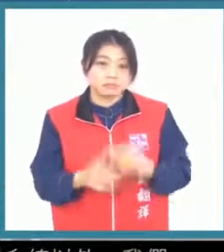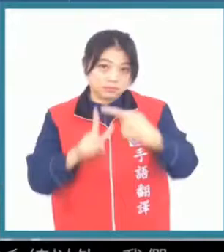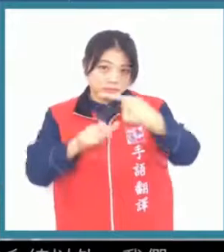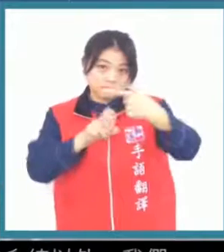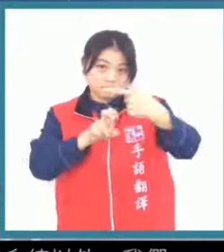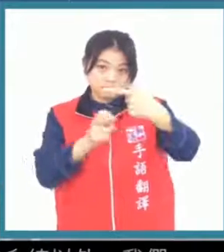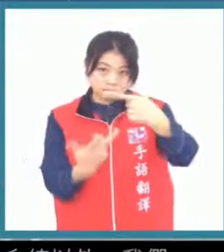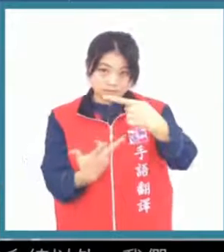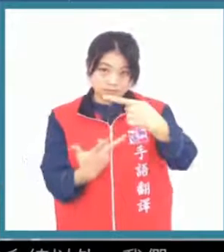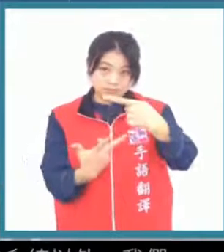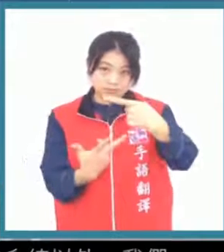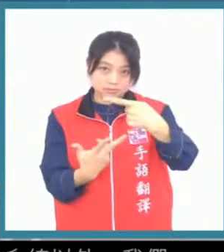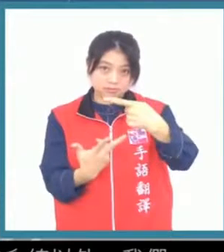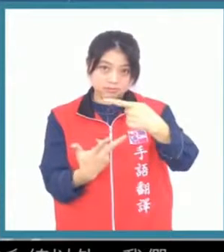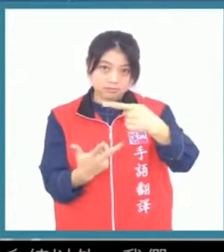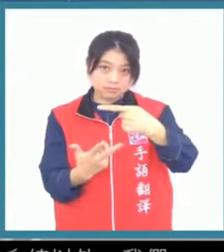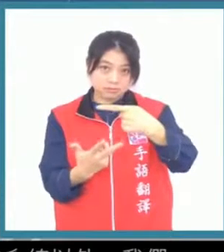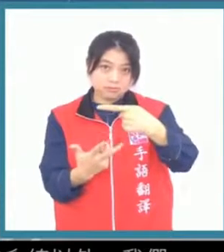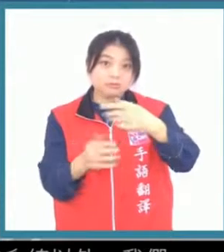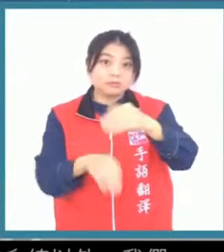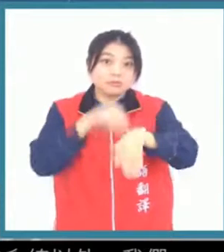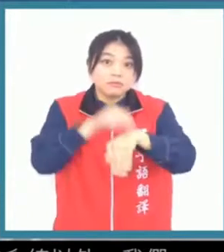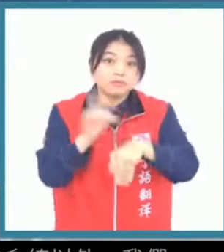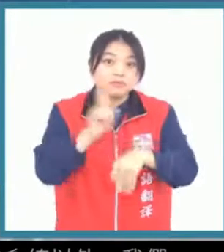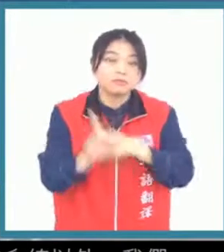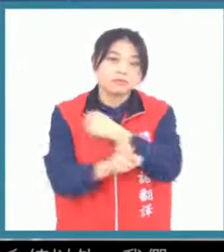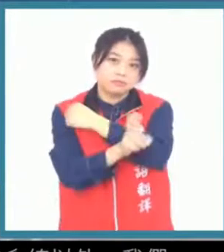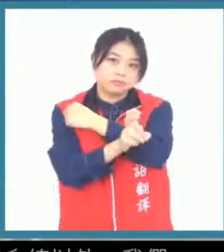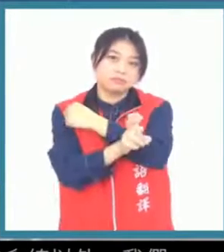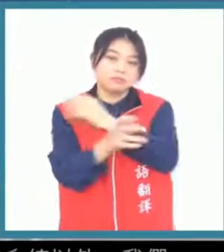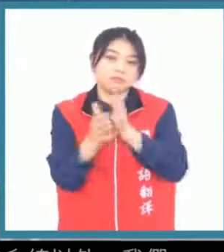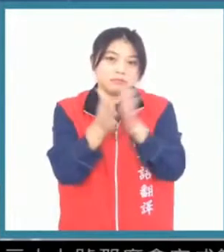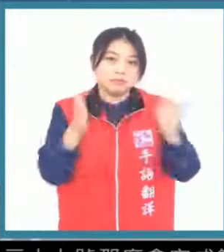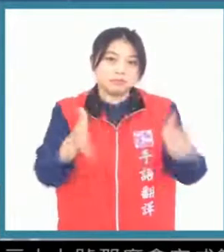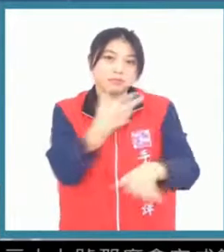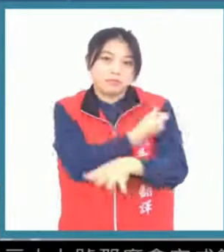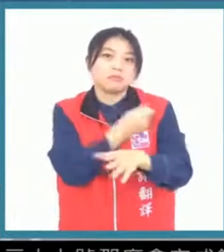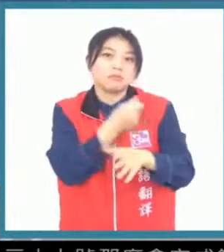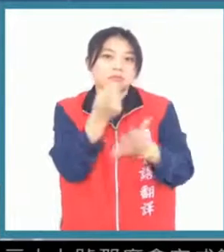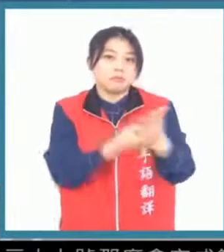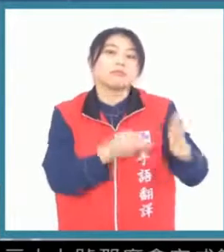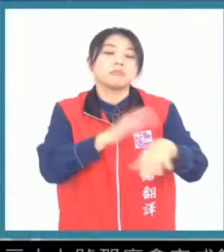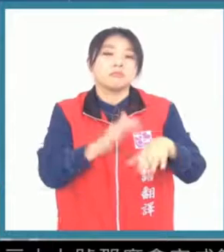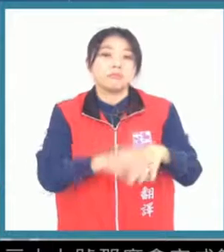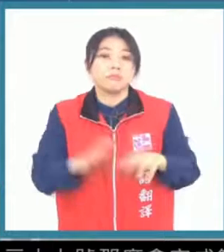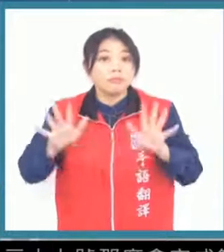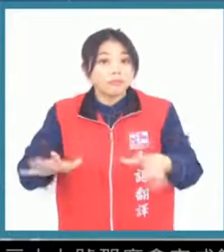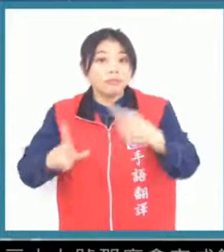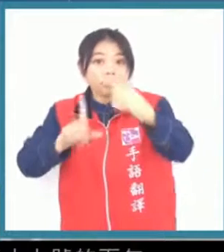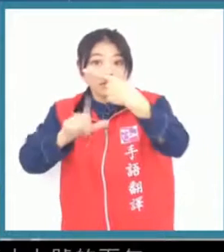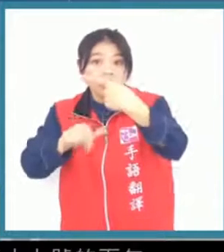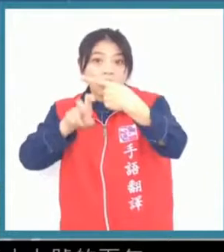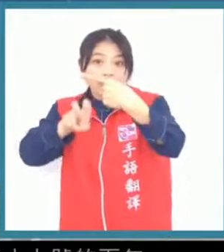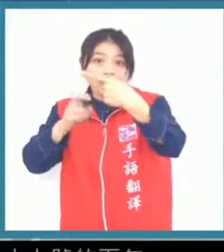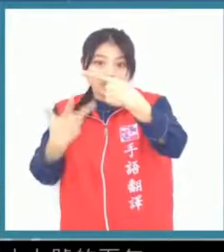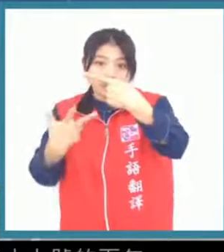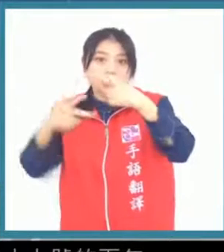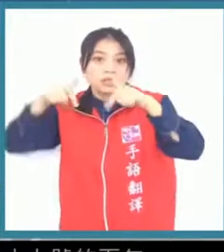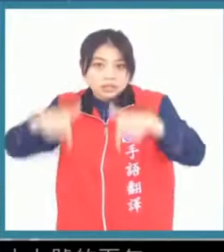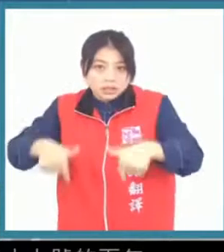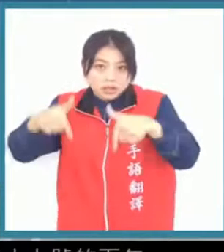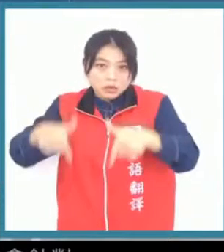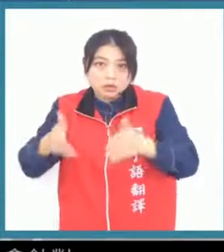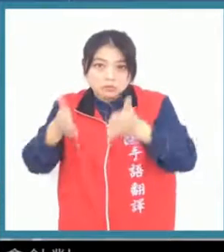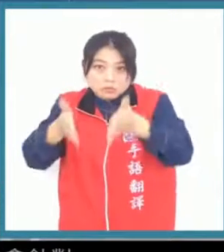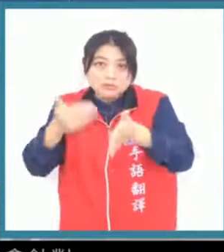1月27号那么会完成第20期，那27号的下午，那我们会针对这